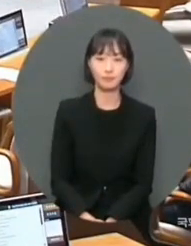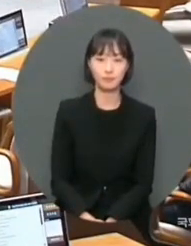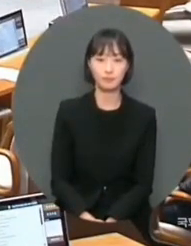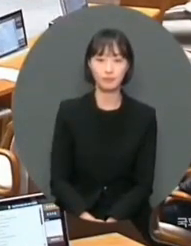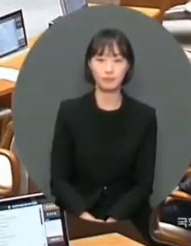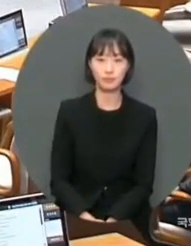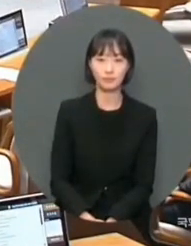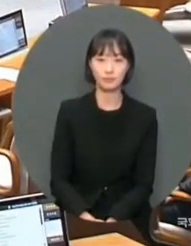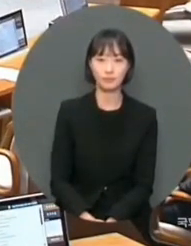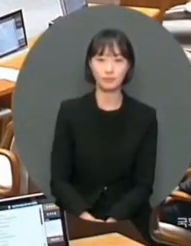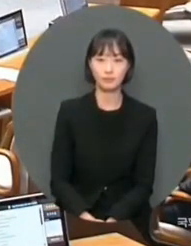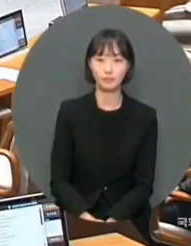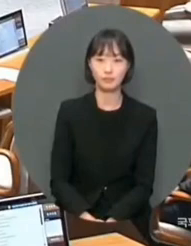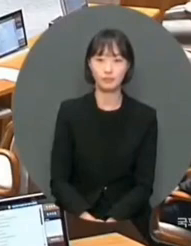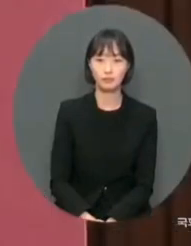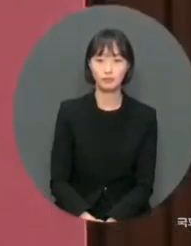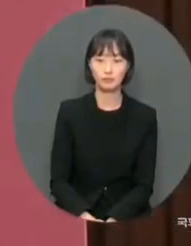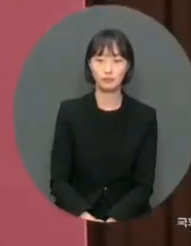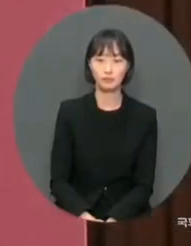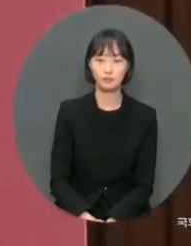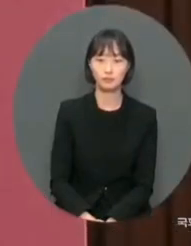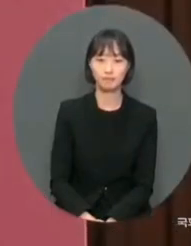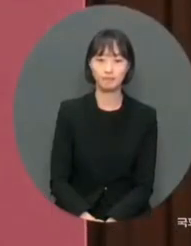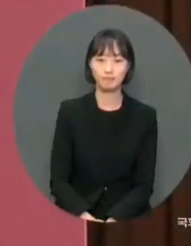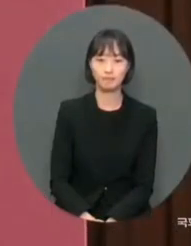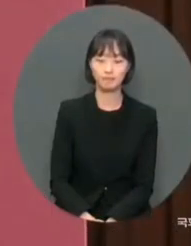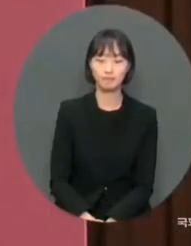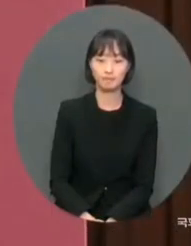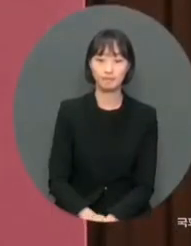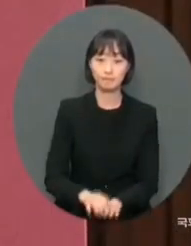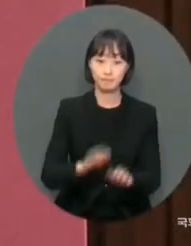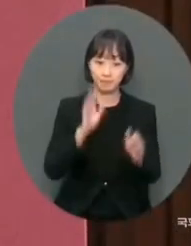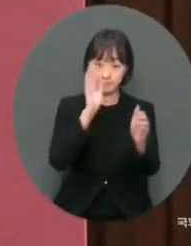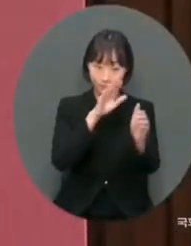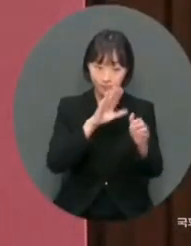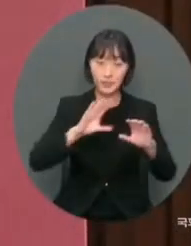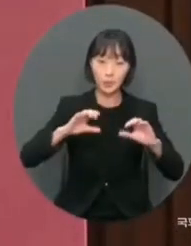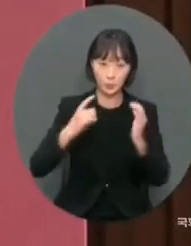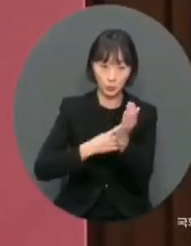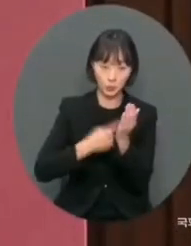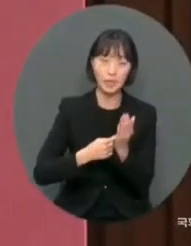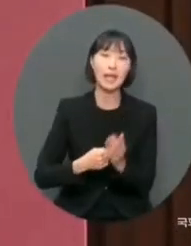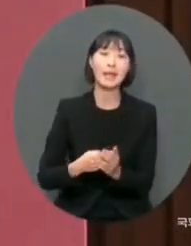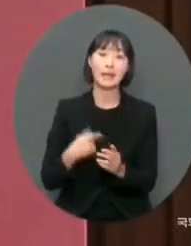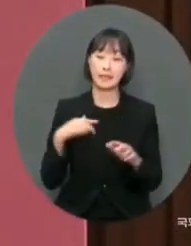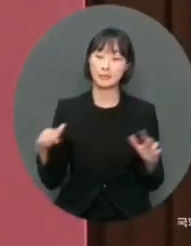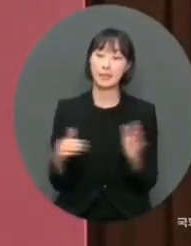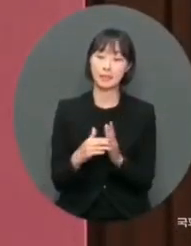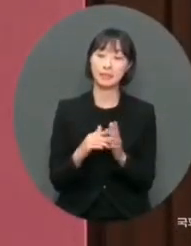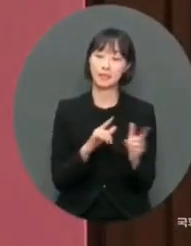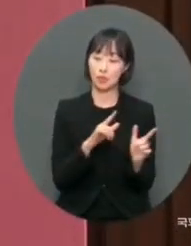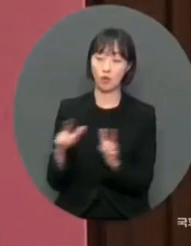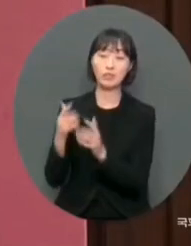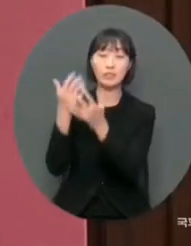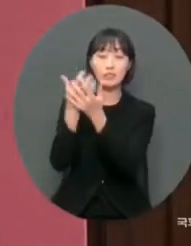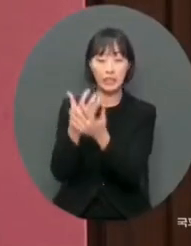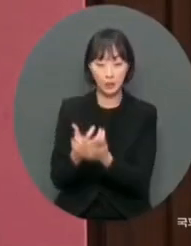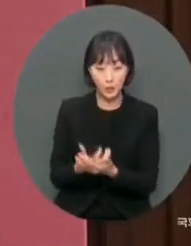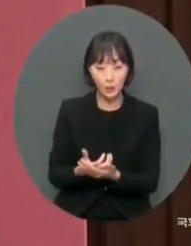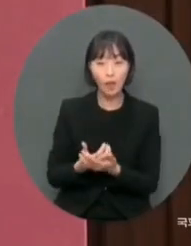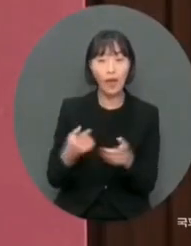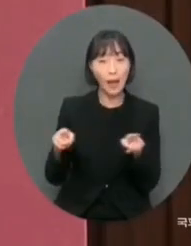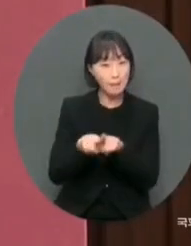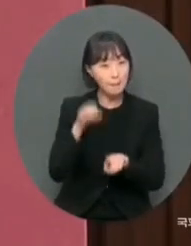자, 제가 총리님, 제가 지금까지 이 많은 내용들을 총리님께 물은 이유가